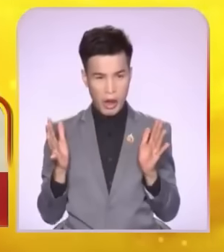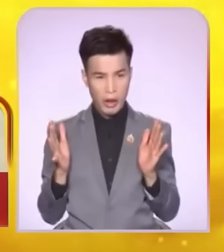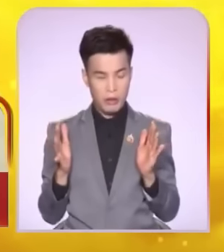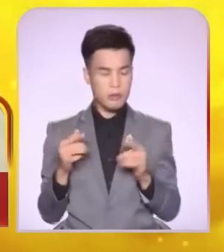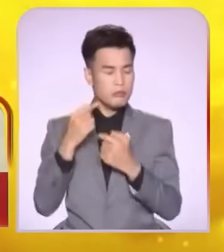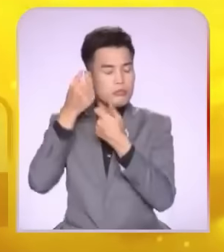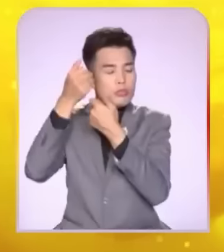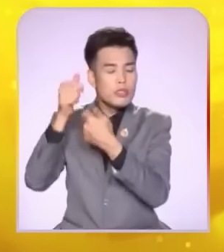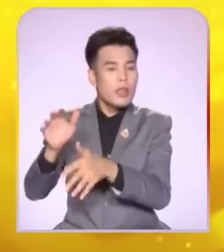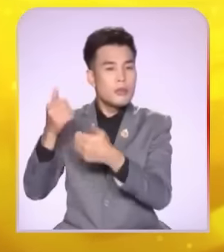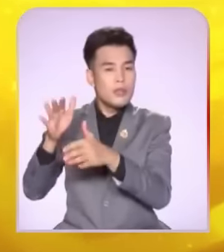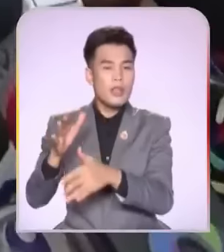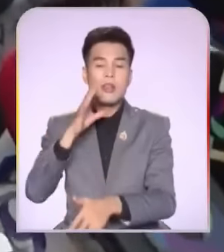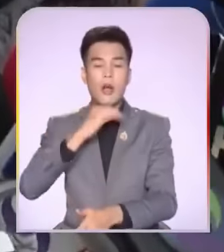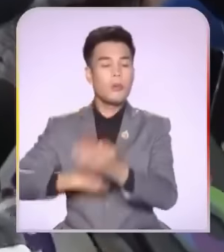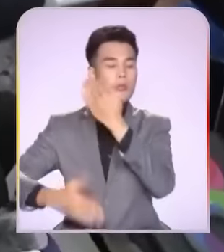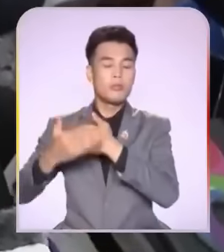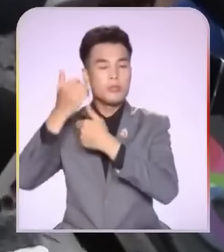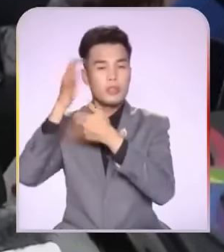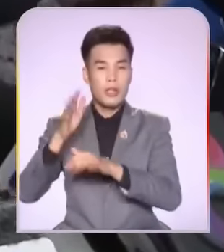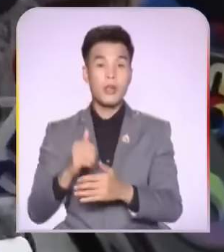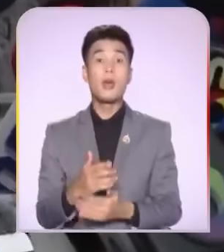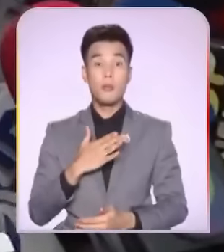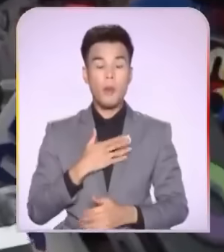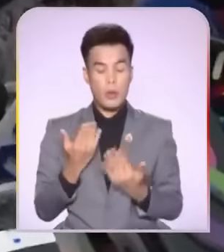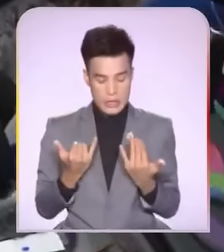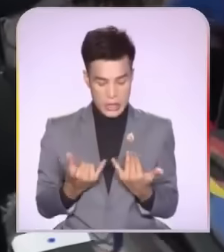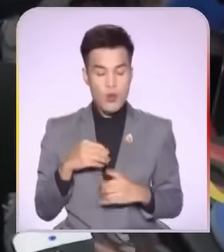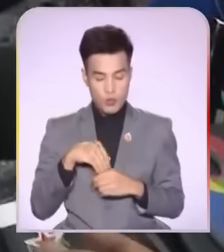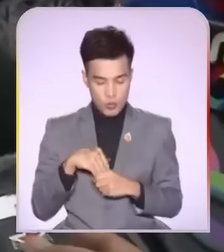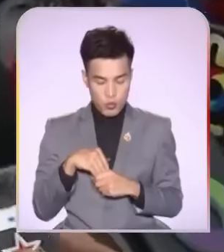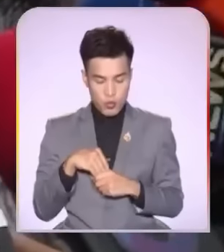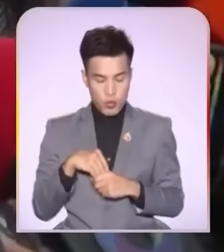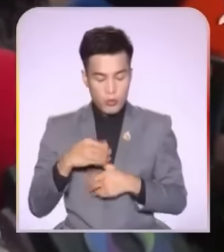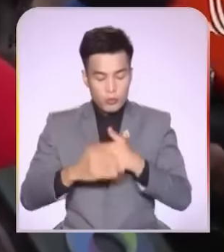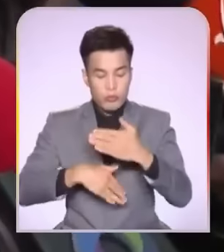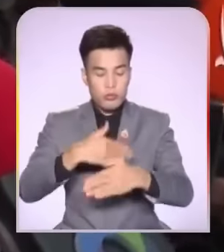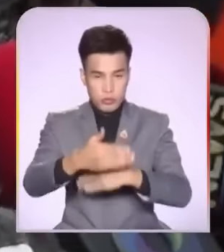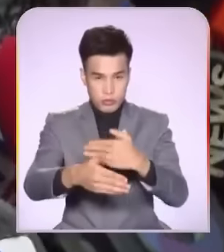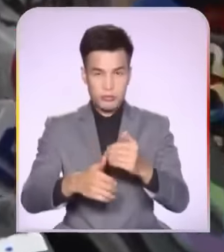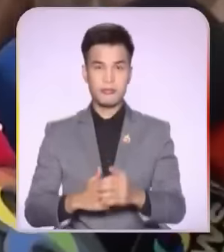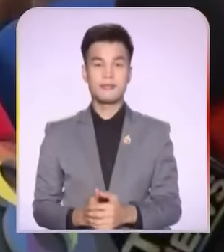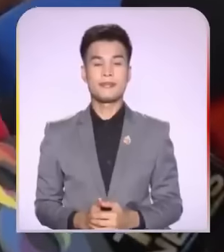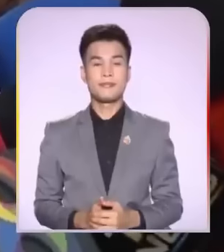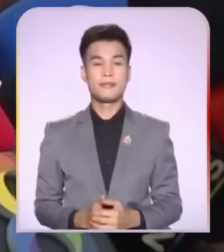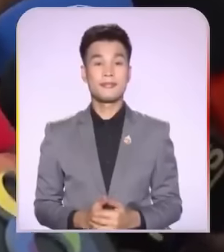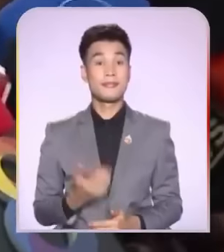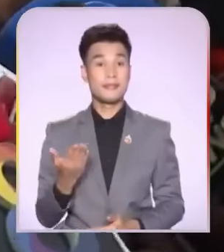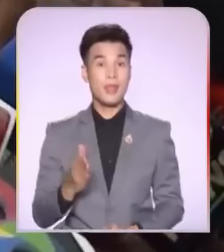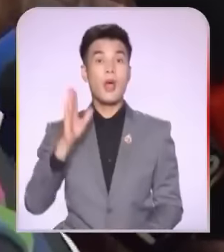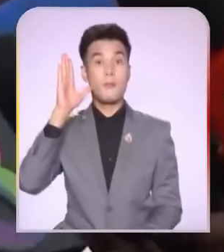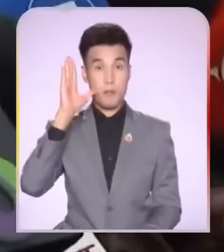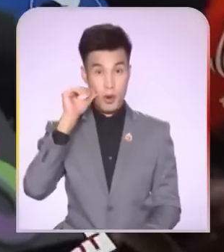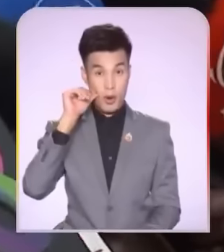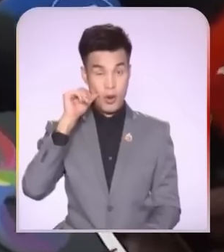ปใส่ใจอะไรกับอดีตอยู่แล้วผมอยู่กับวันนี้และพรุ่งนี ้อ่ะนี่คือผู้พ่อน